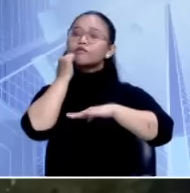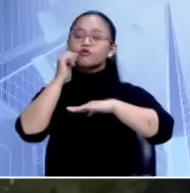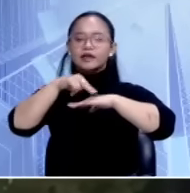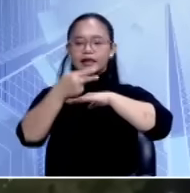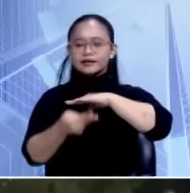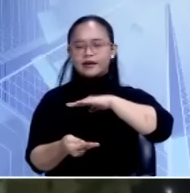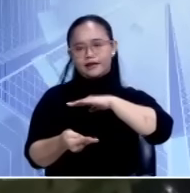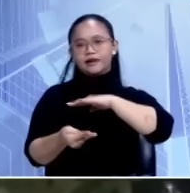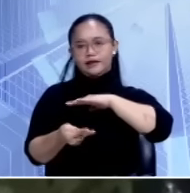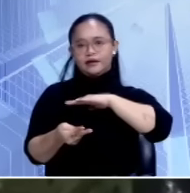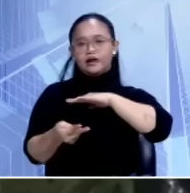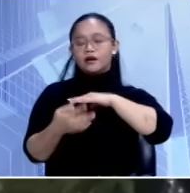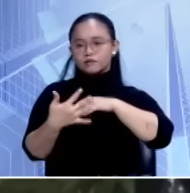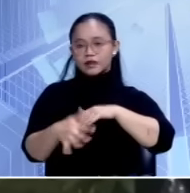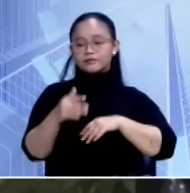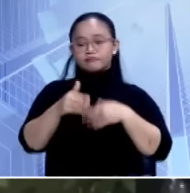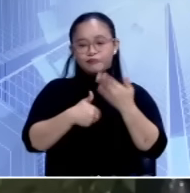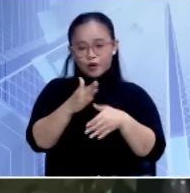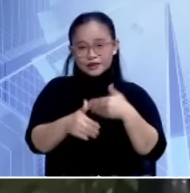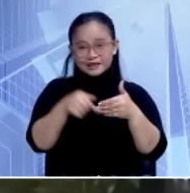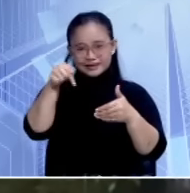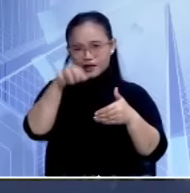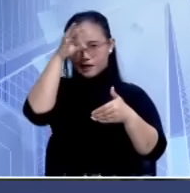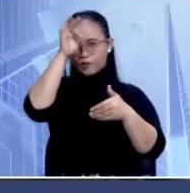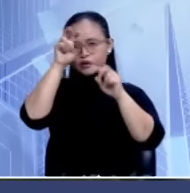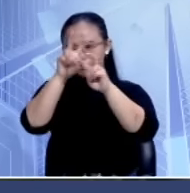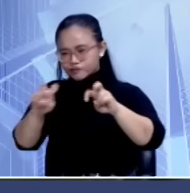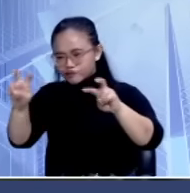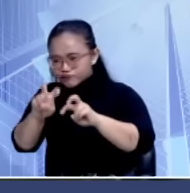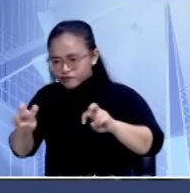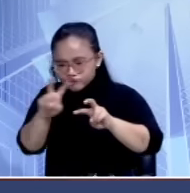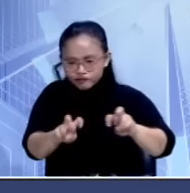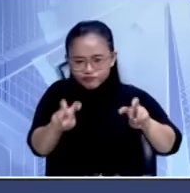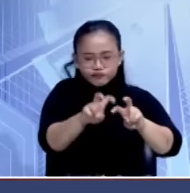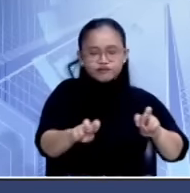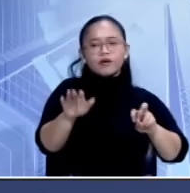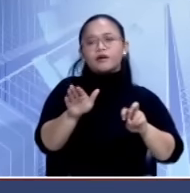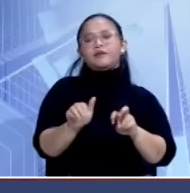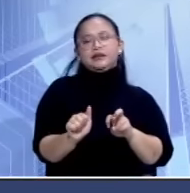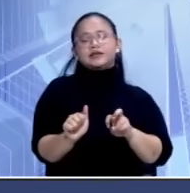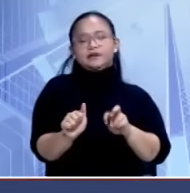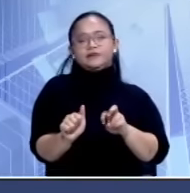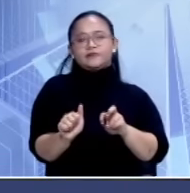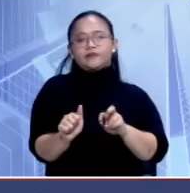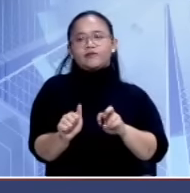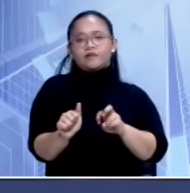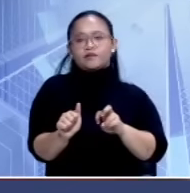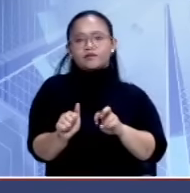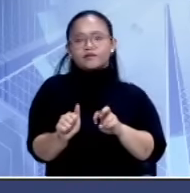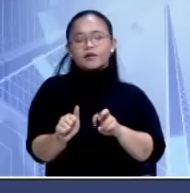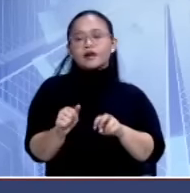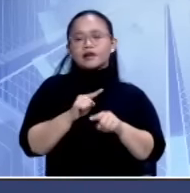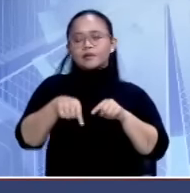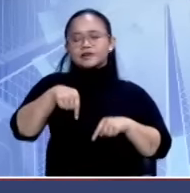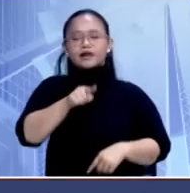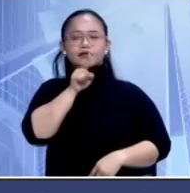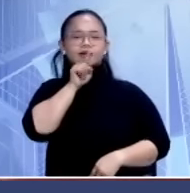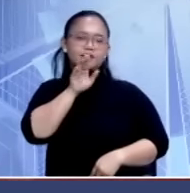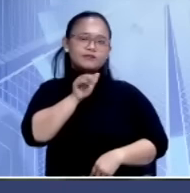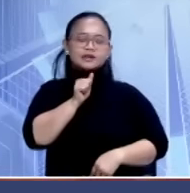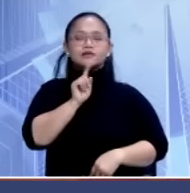lantai. Saat ini polisi masih meminta keterangan dari suami di Polsek Bojongsari. Sementara polisi belum memberikan keterangan